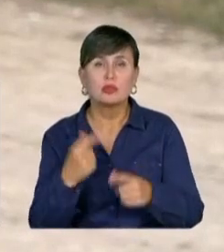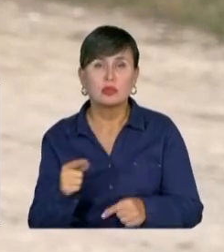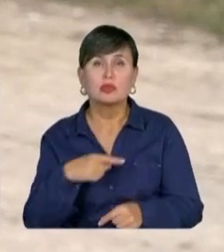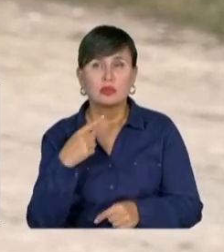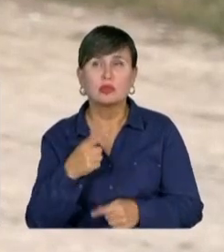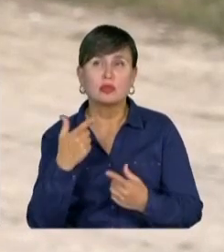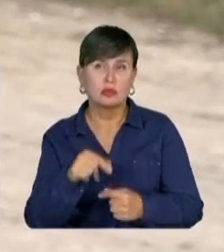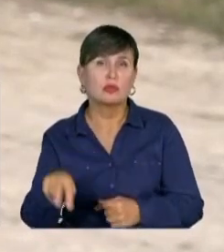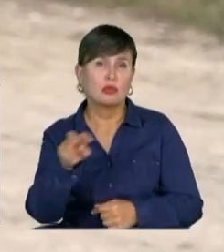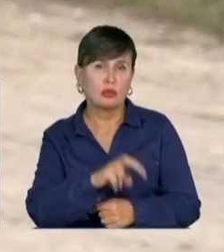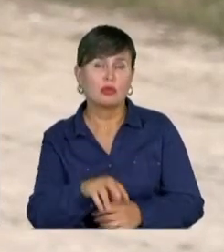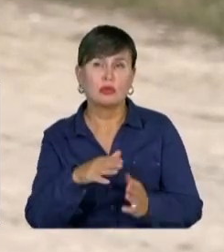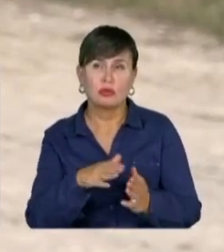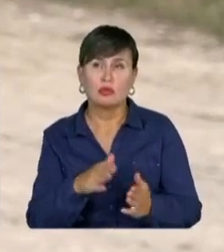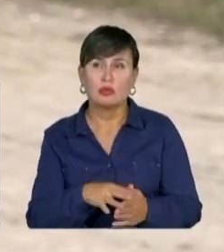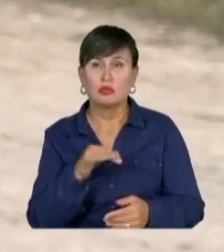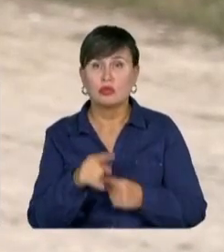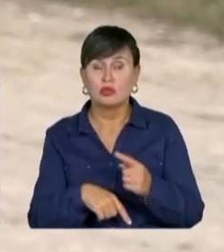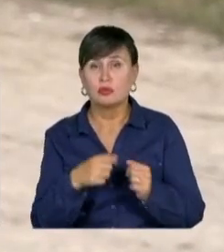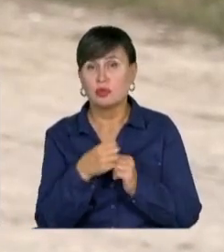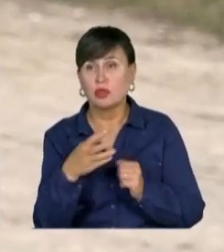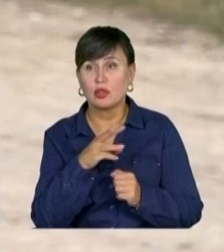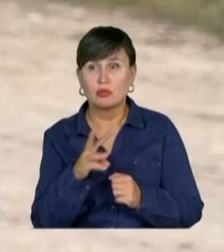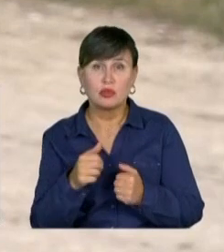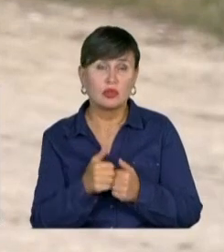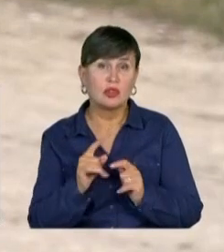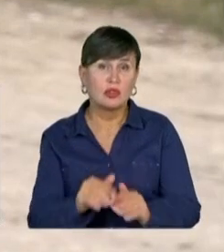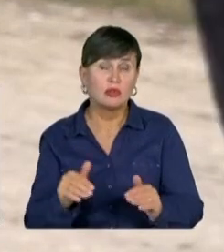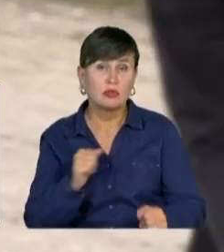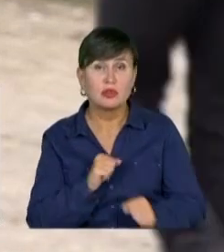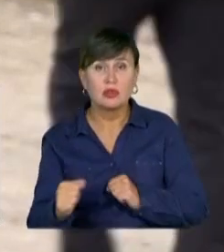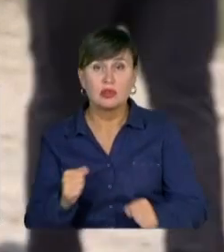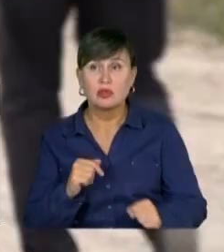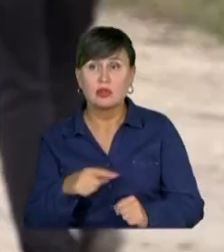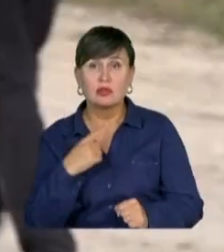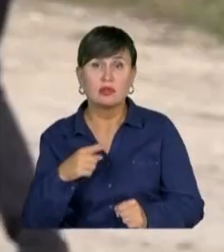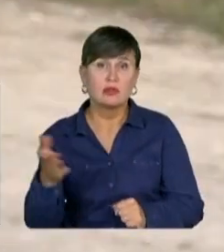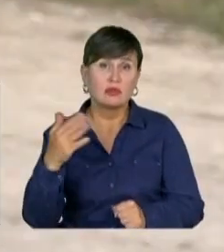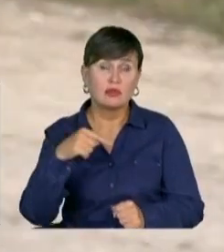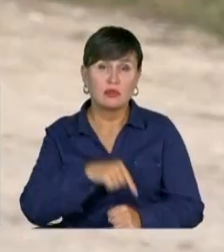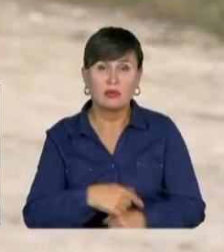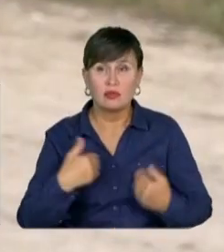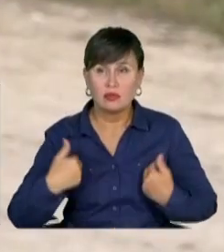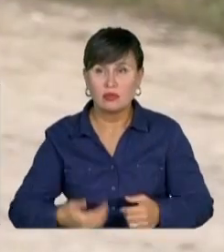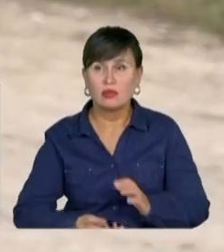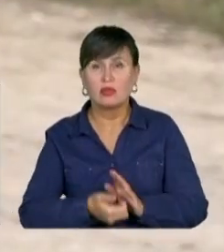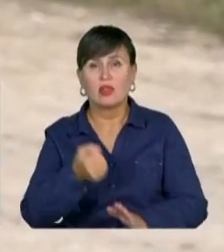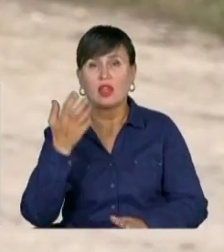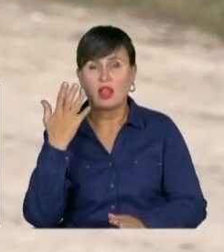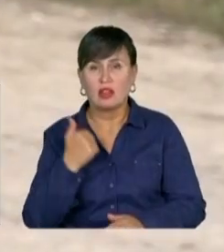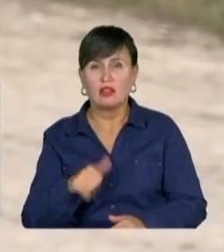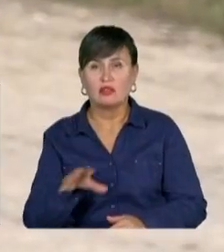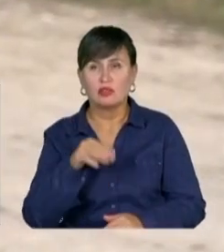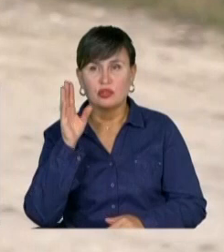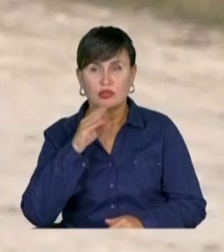ответила, где-то ходит у дома. Буквально через 15 минут соседские ребята прибежали. Позвали к колодцу. Тела достали только, когда выкачали оттуда всю